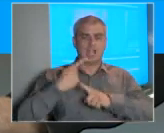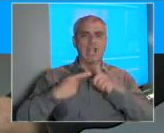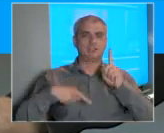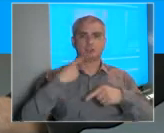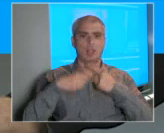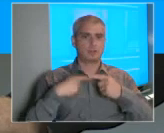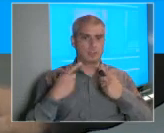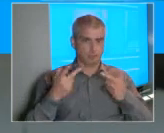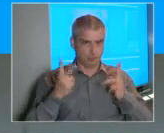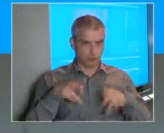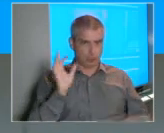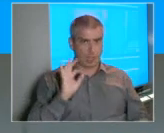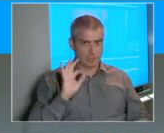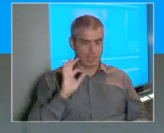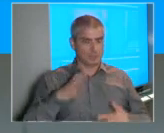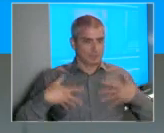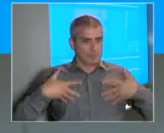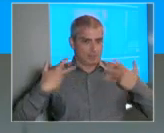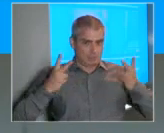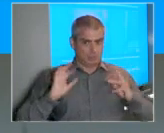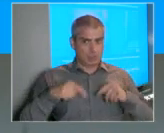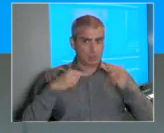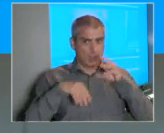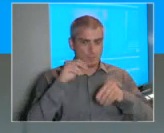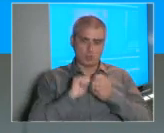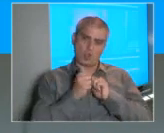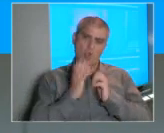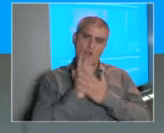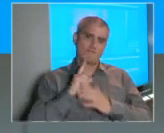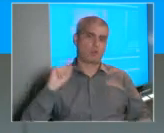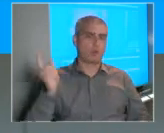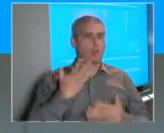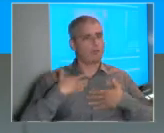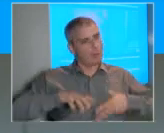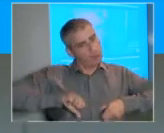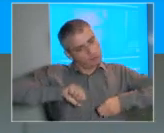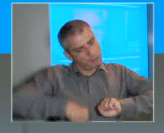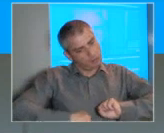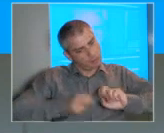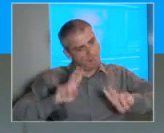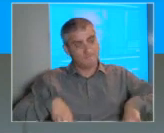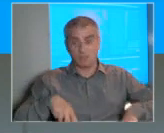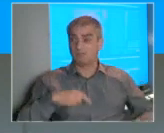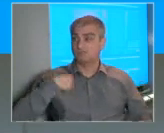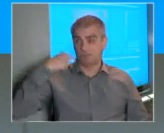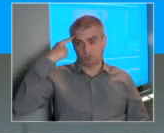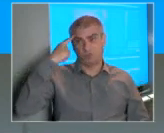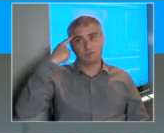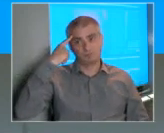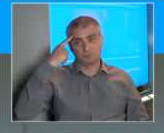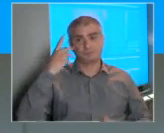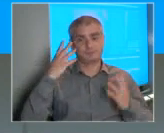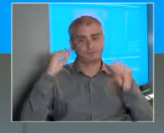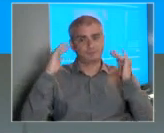שנה, יש עדיין את ההתרוממות רוח הזאת של יום בחירות, או שכולם כבר סחוטים? אני חושבת שזה הרבה